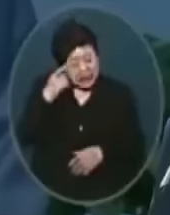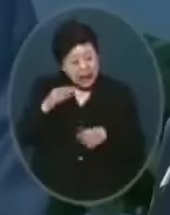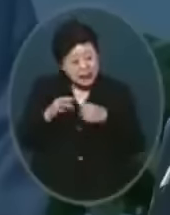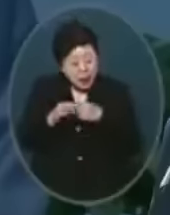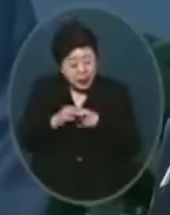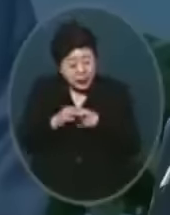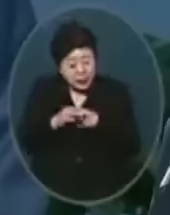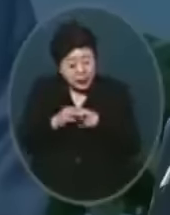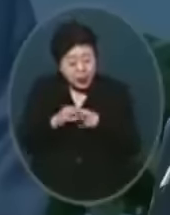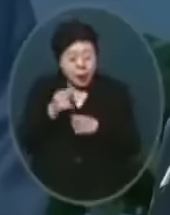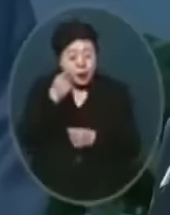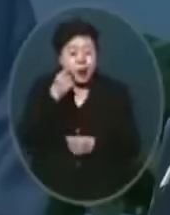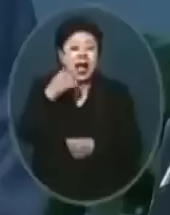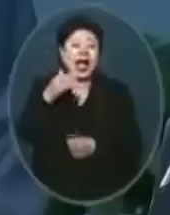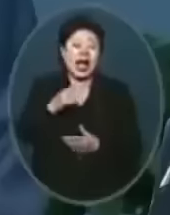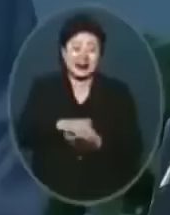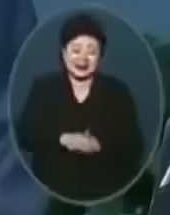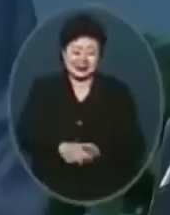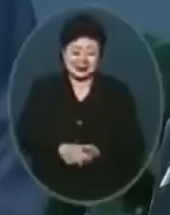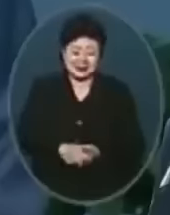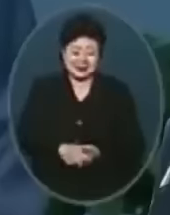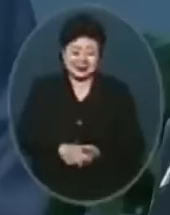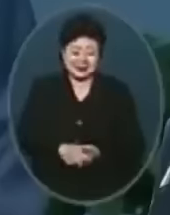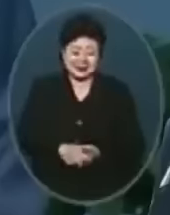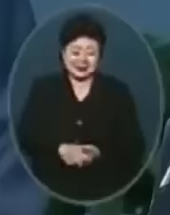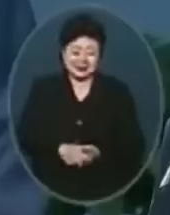생각하면 못 가는 겁니다.